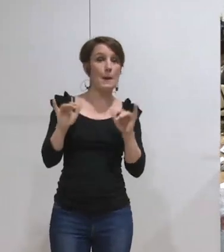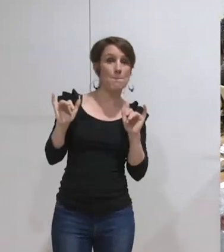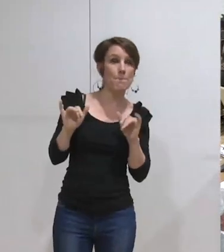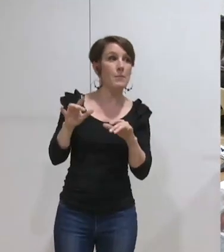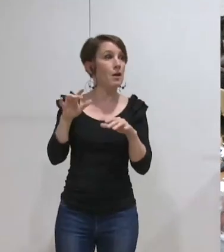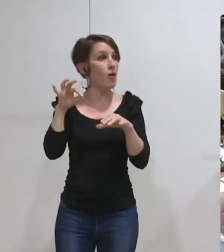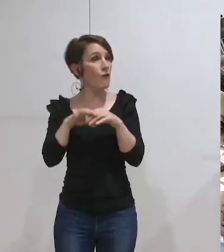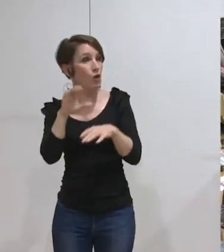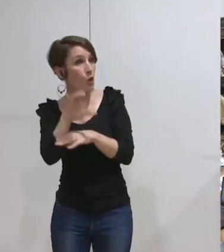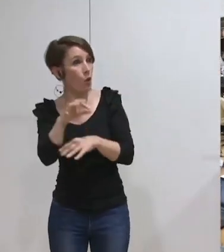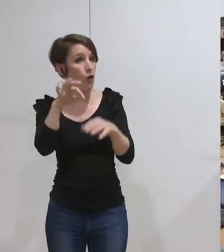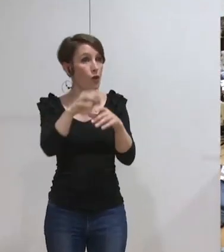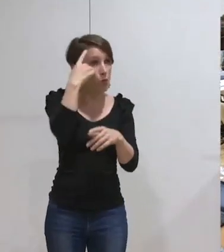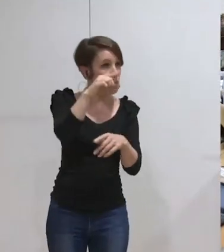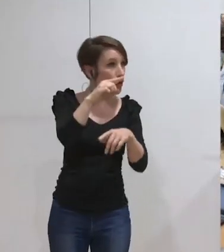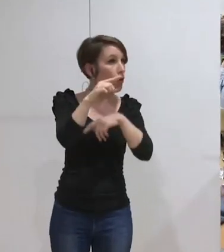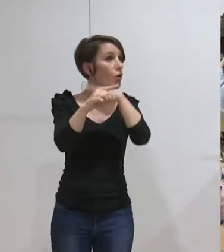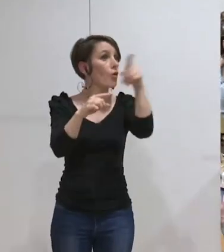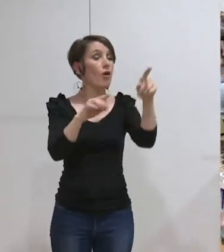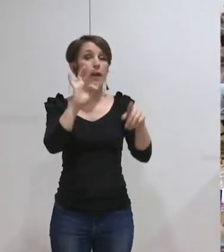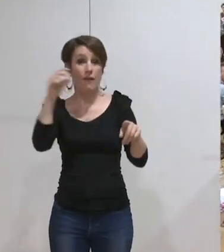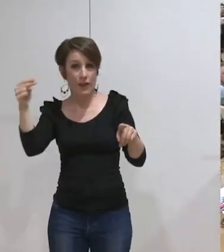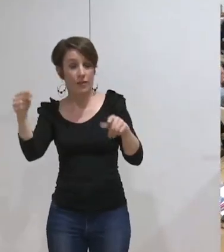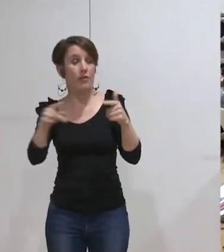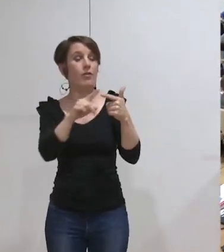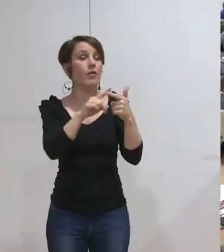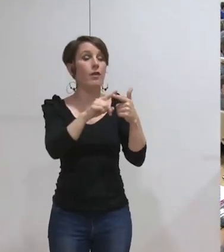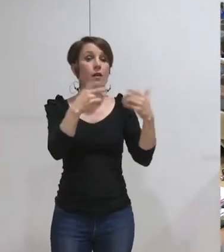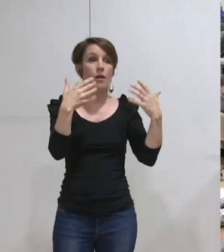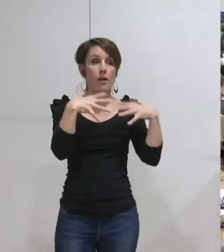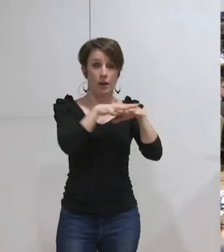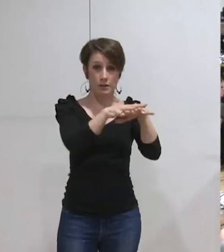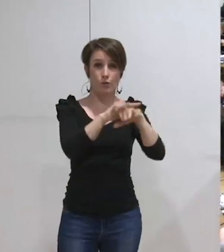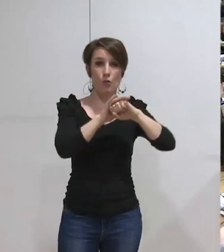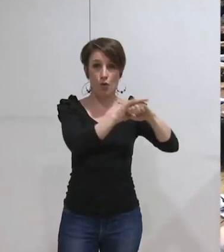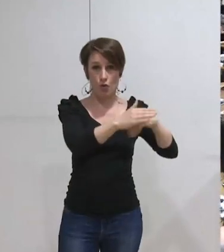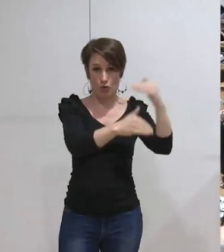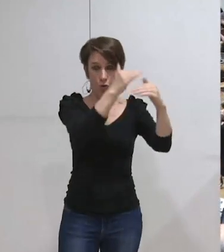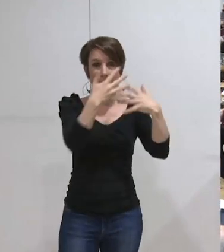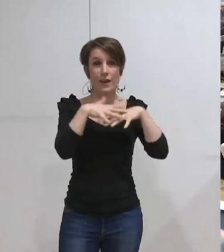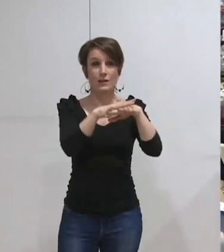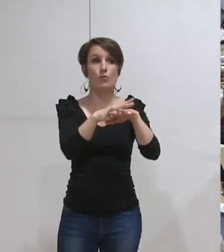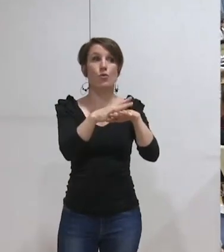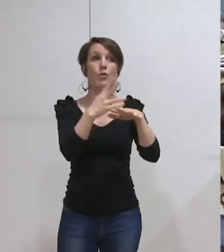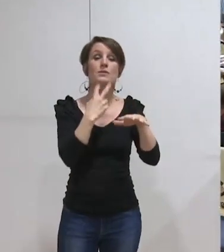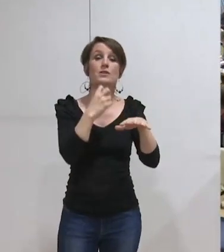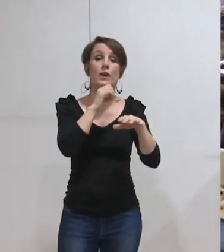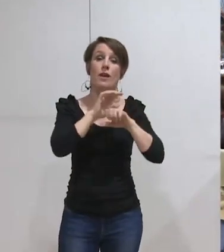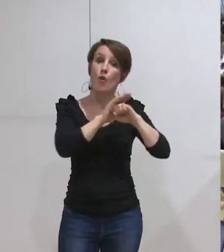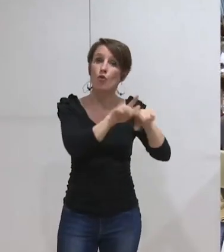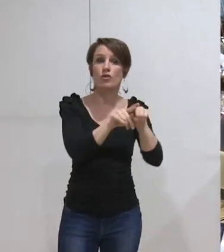contre qui vote pour Front national rassemblement de gauche et de progrès rassemblement citoyen de la gauche